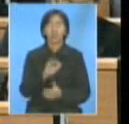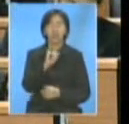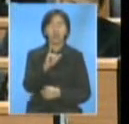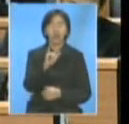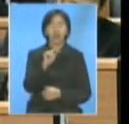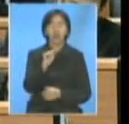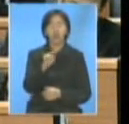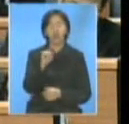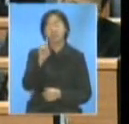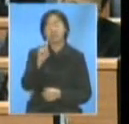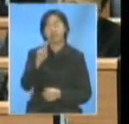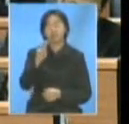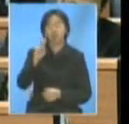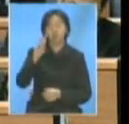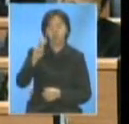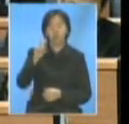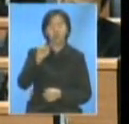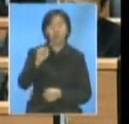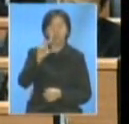ยอถ